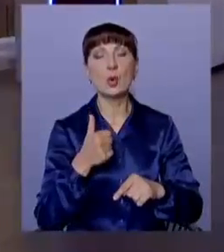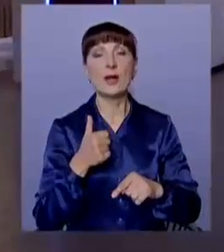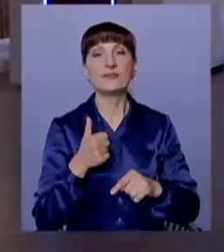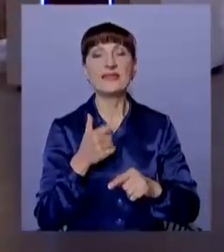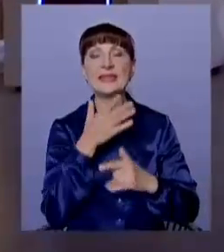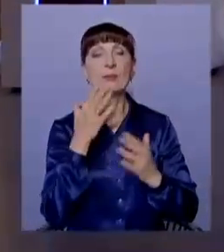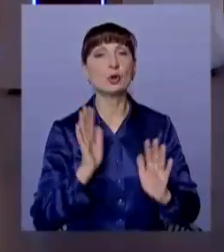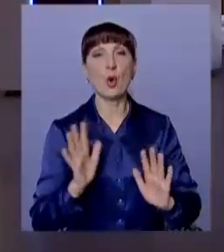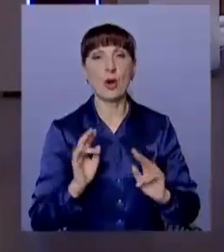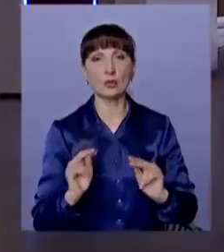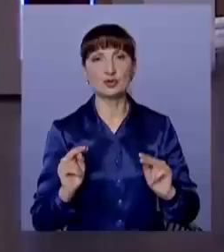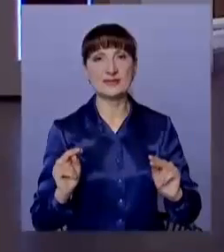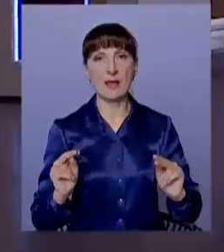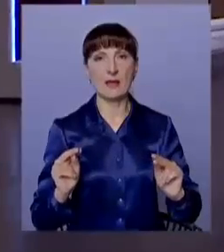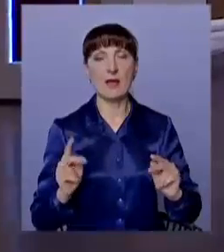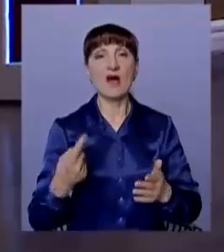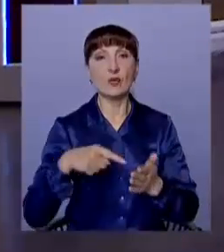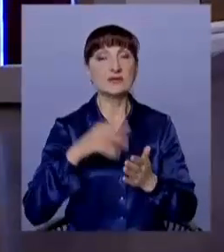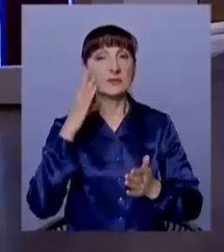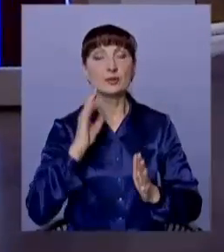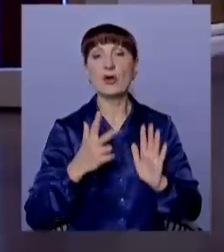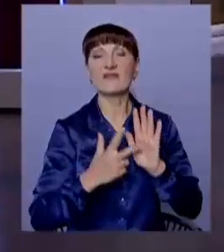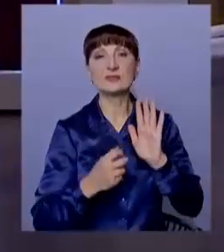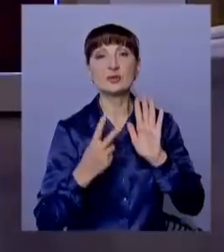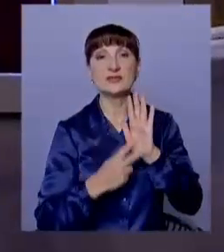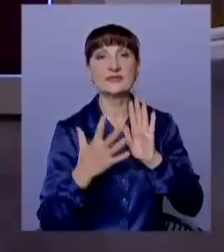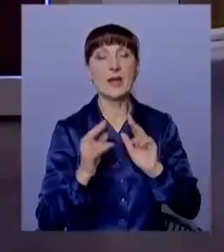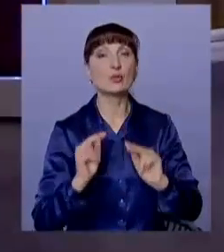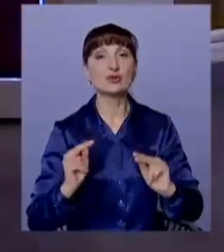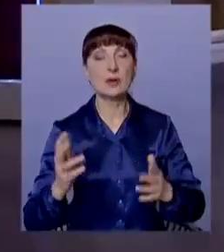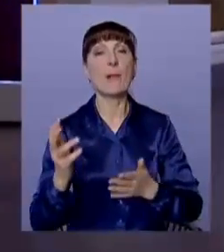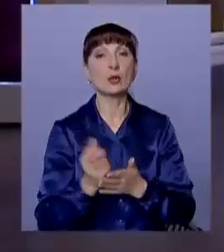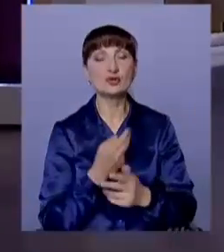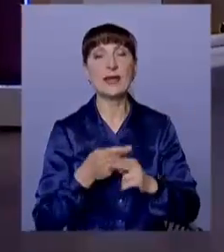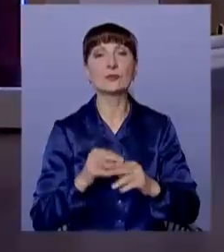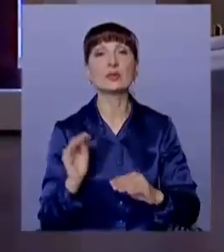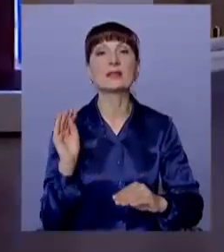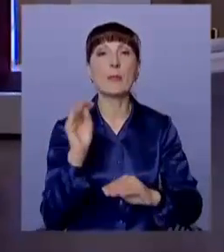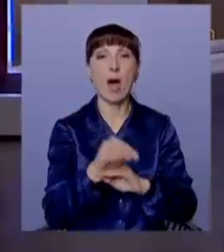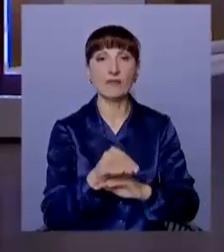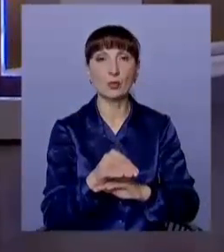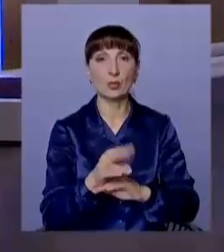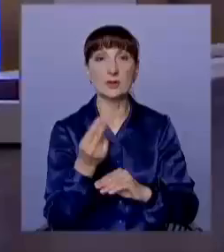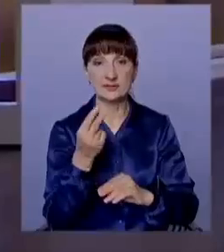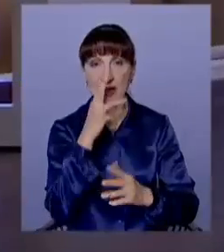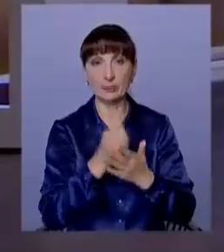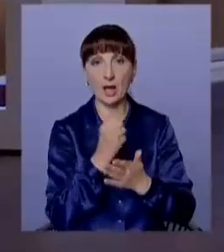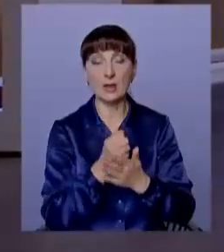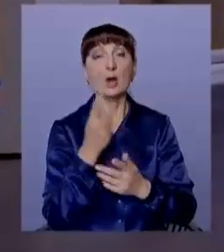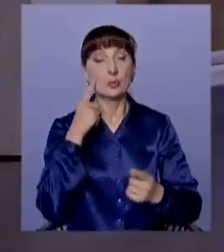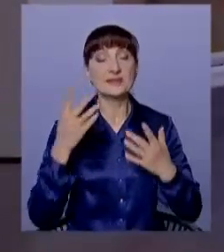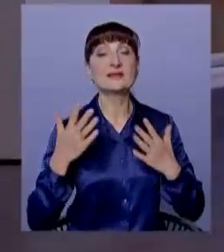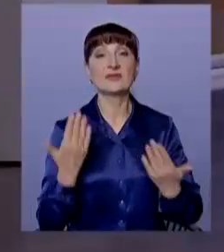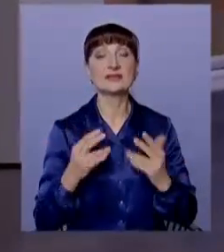большое количество учителей. В городе Алматы 875 учителей получат эту надбавку. Но, тем не менее, вот представьте, если